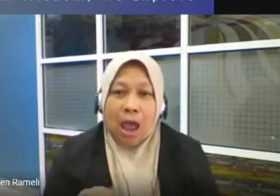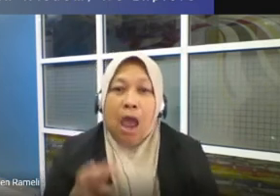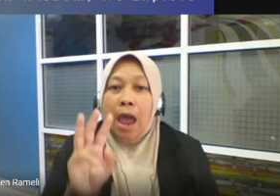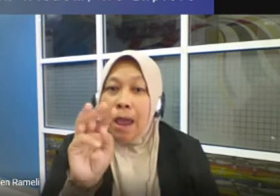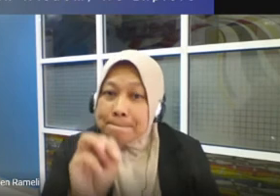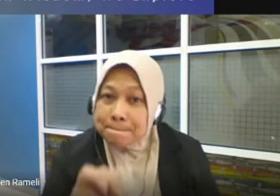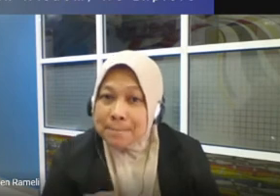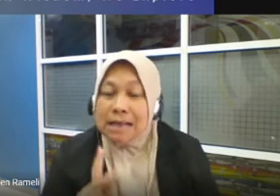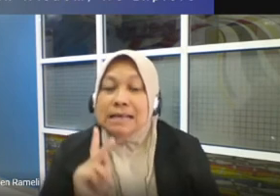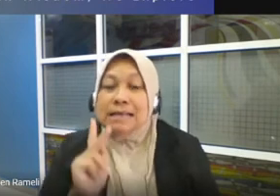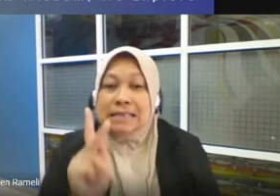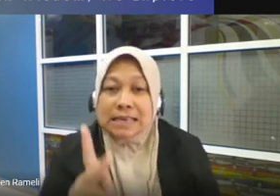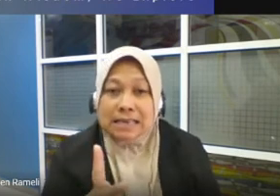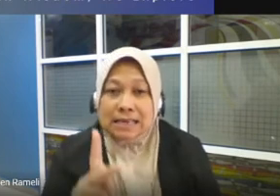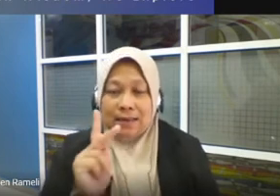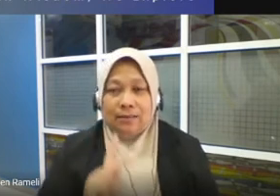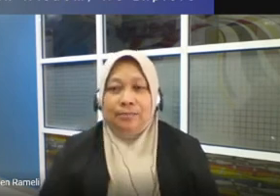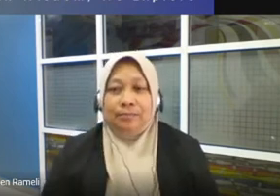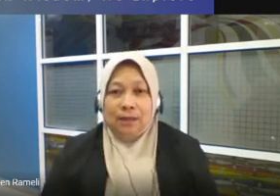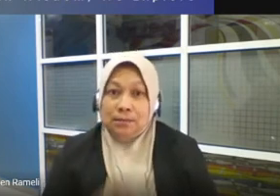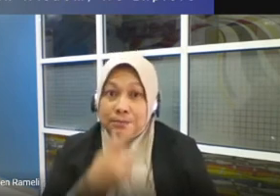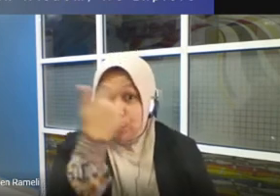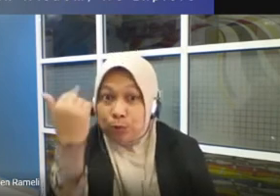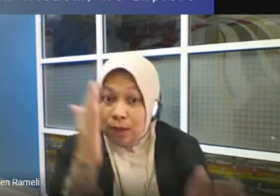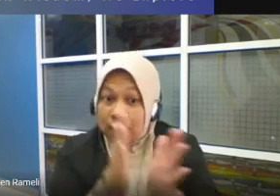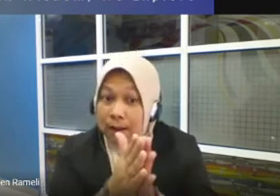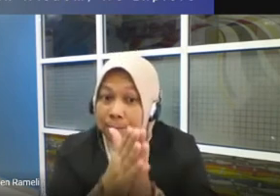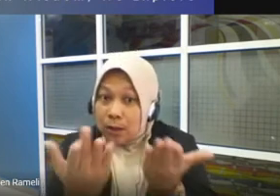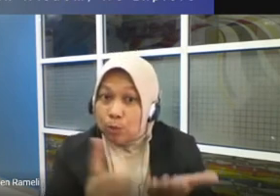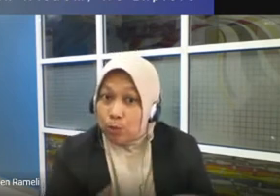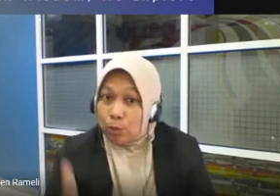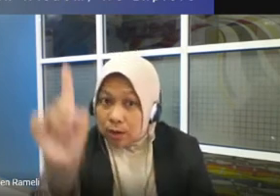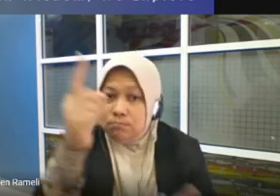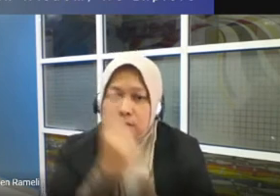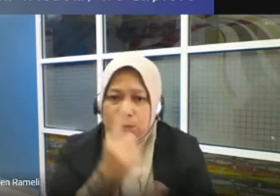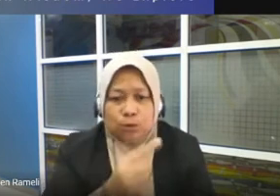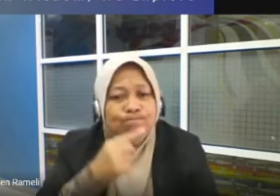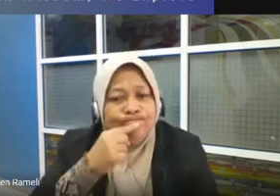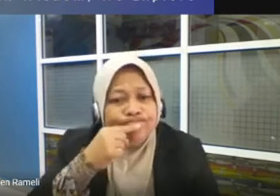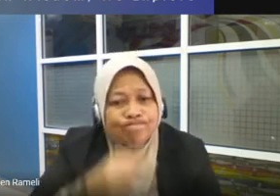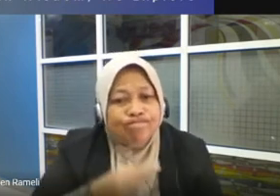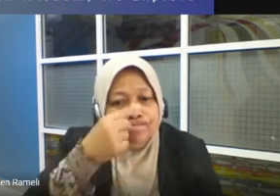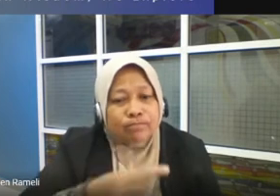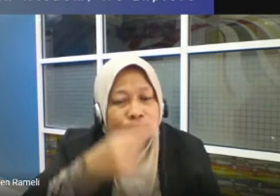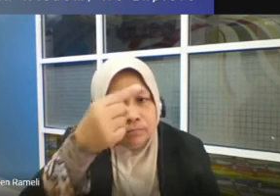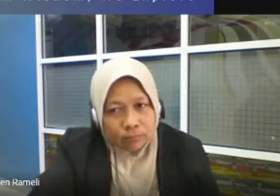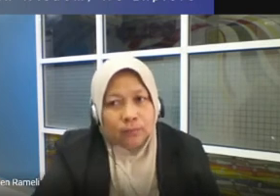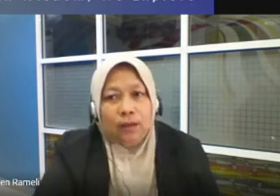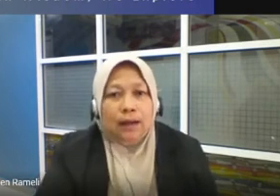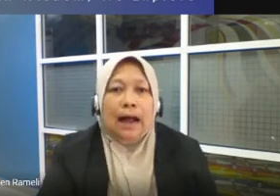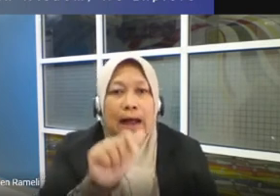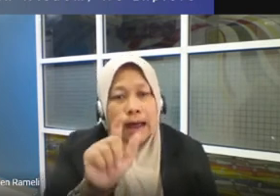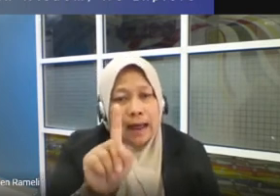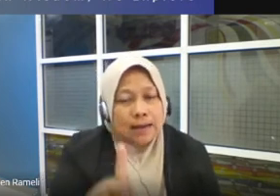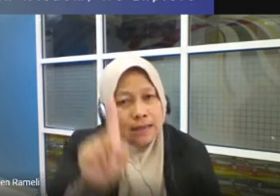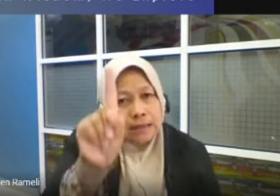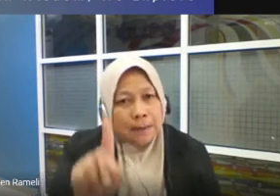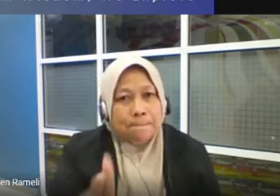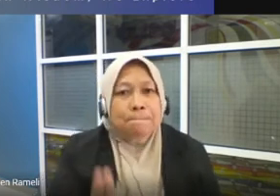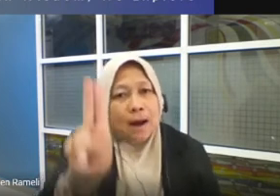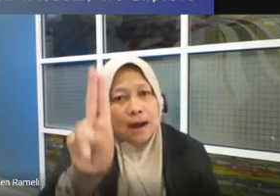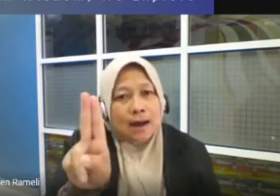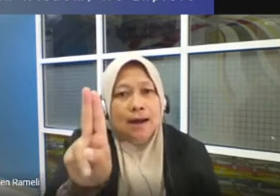kena betul-betul tutup. Sebab tu dalam Al-Quran, sebutan-sebutan huruf dalam Al-Quran, alif, bata tu. Ada dia angin,